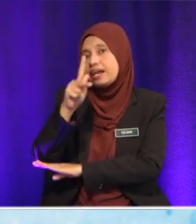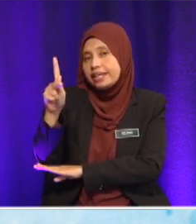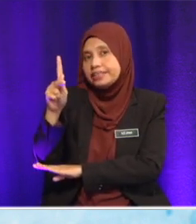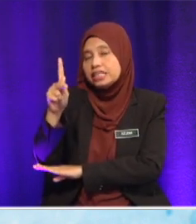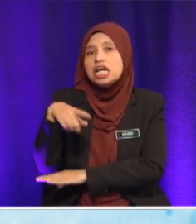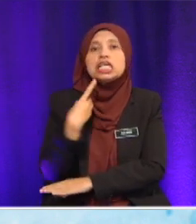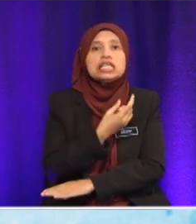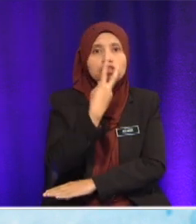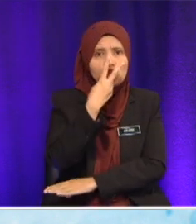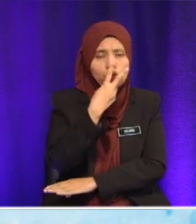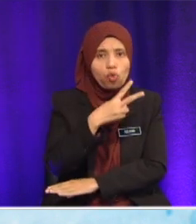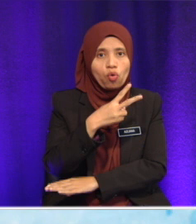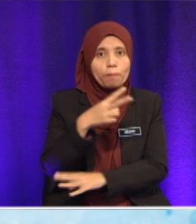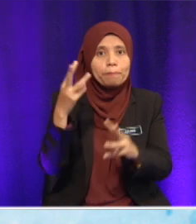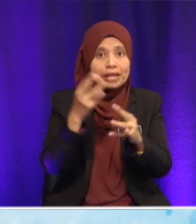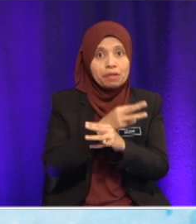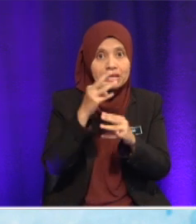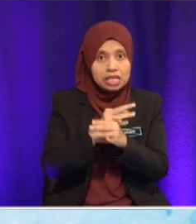kepada mata pelajaran matematika